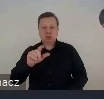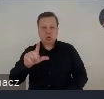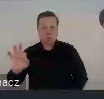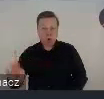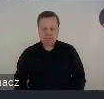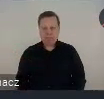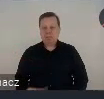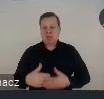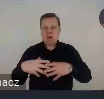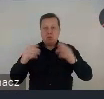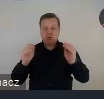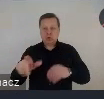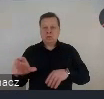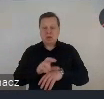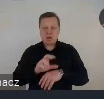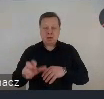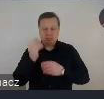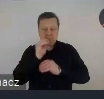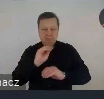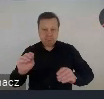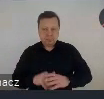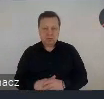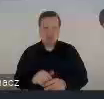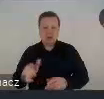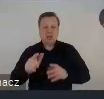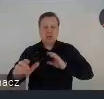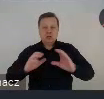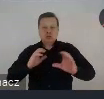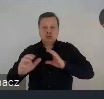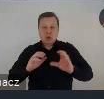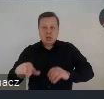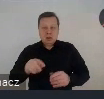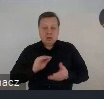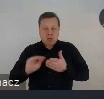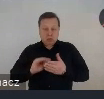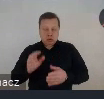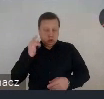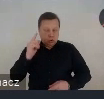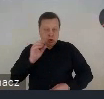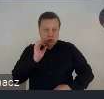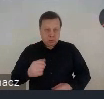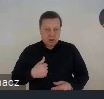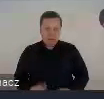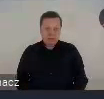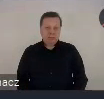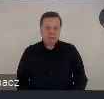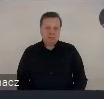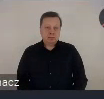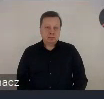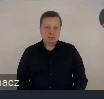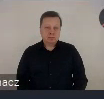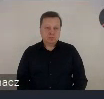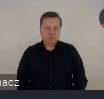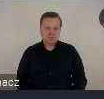początku uwaga techniczna. Proszę o informację na czacie, czy mnie dobrze słychać, czy Państwo to, co mówię,